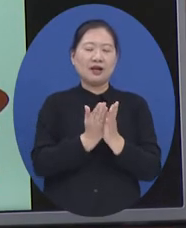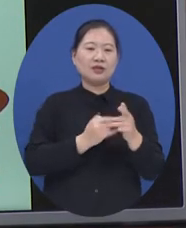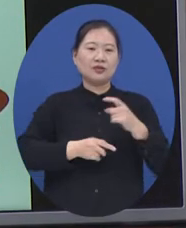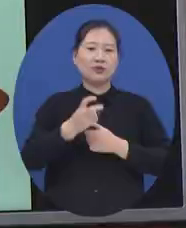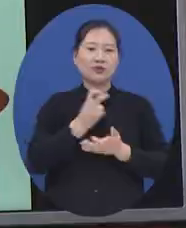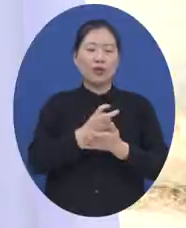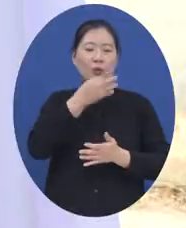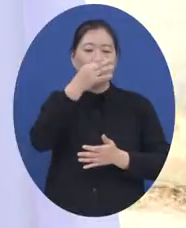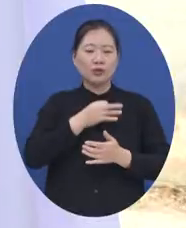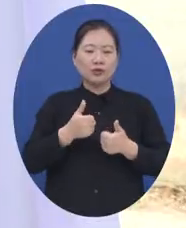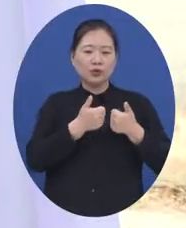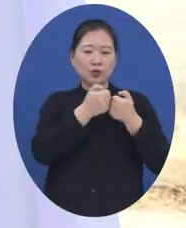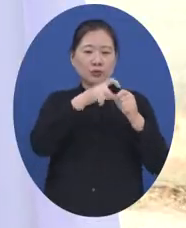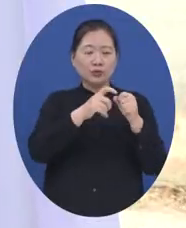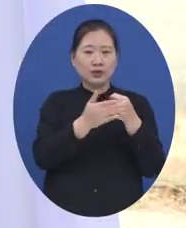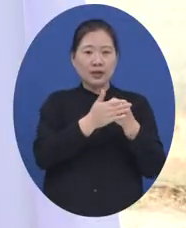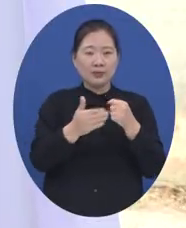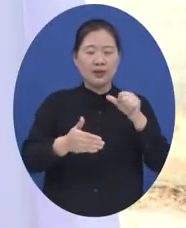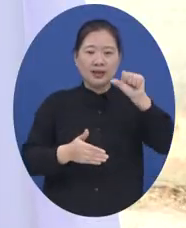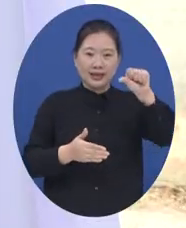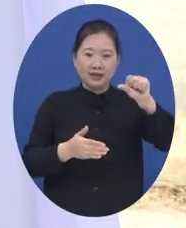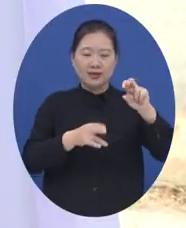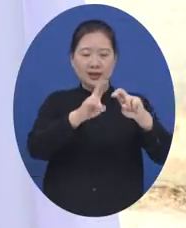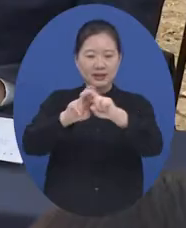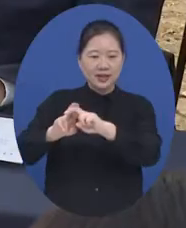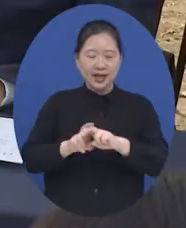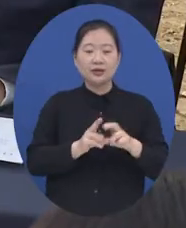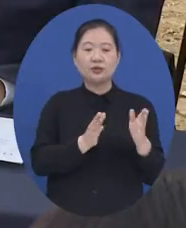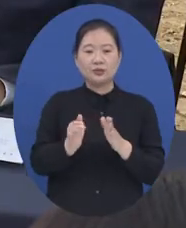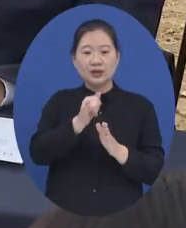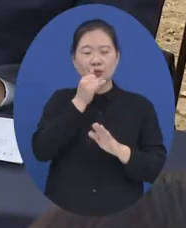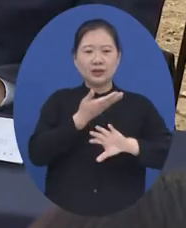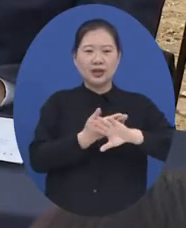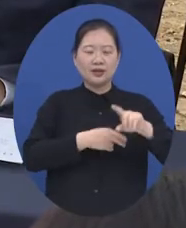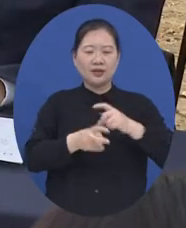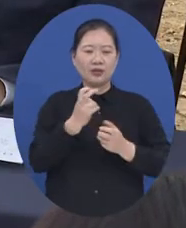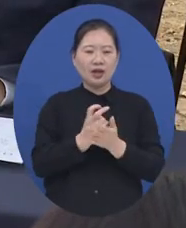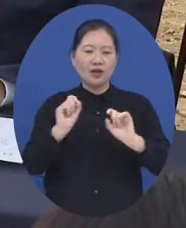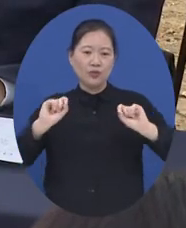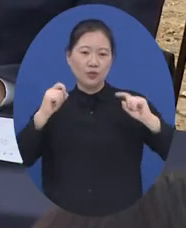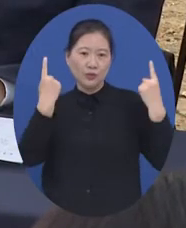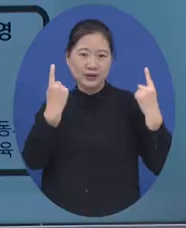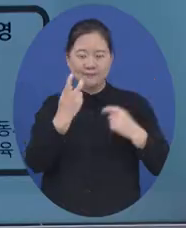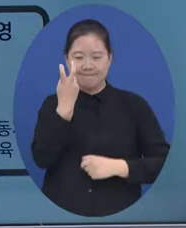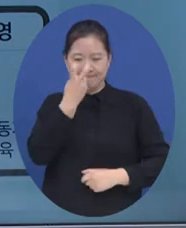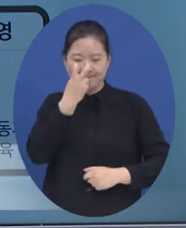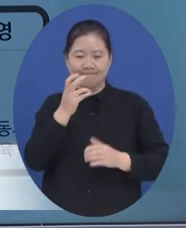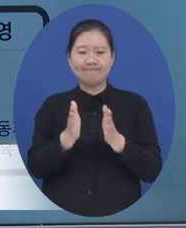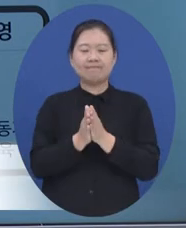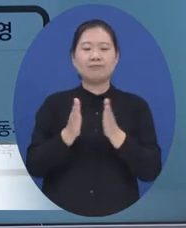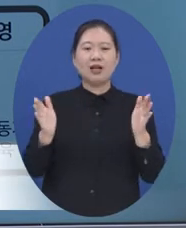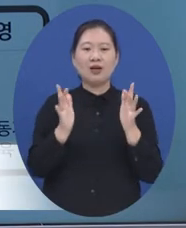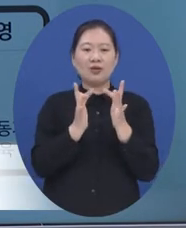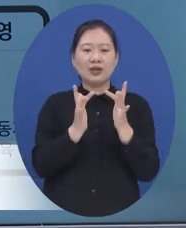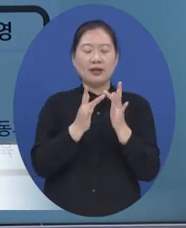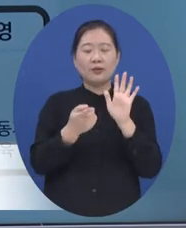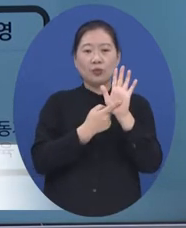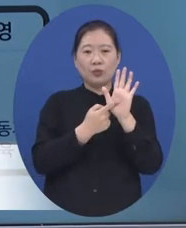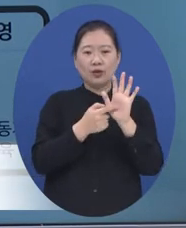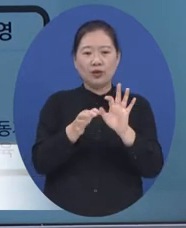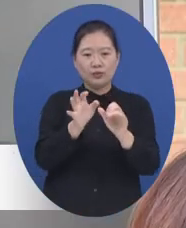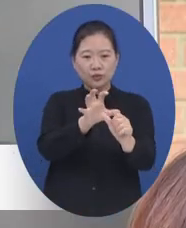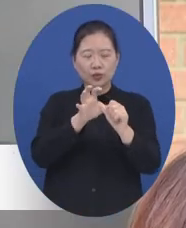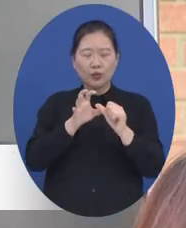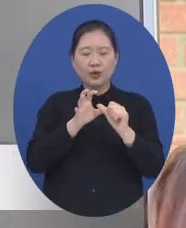논의하기 위해 5개의 포블리 마련했고 각기 다른 정책들이 동시에 다뤘습니다 온라인 공모를 통해 선정된